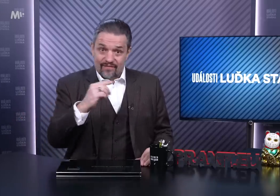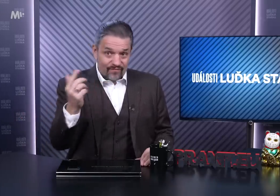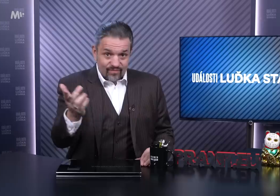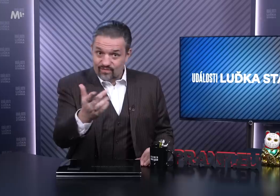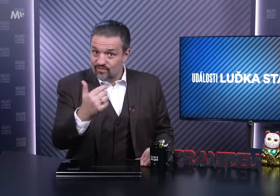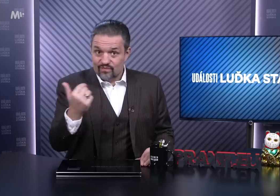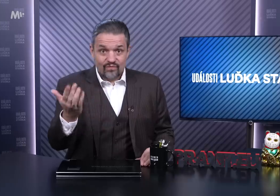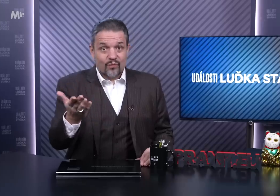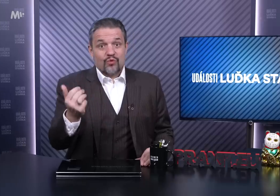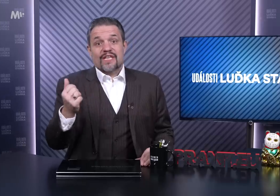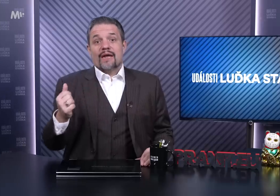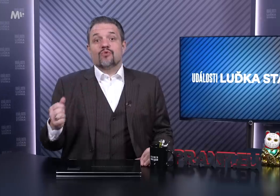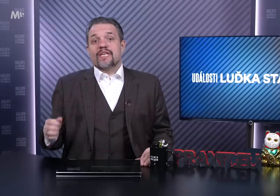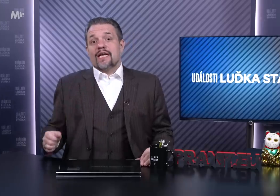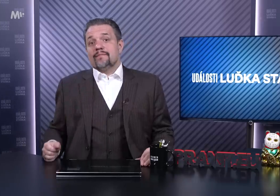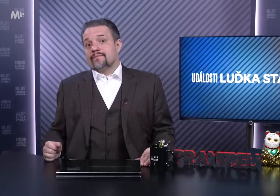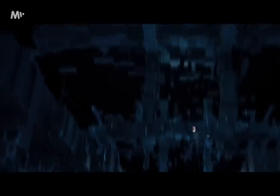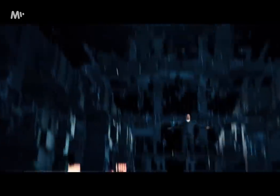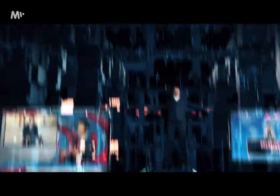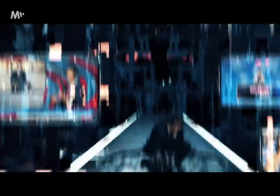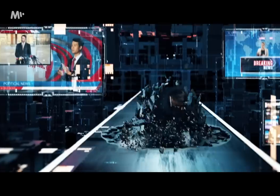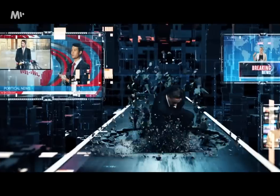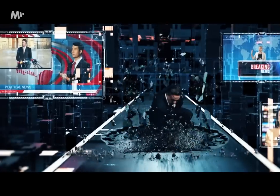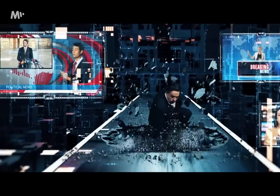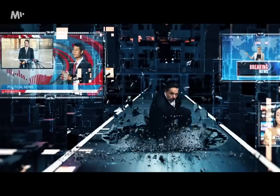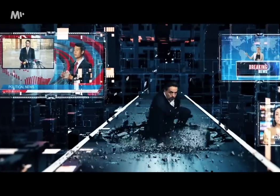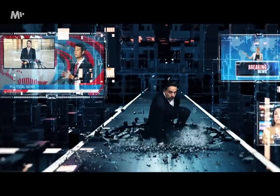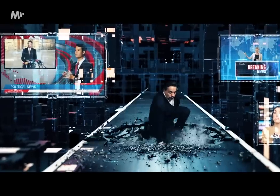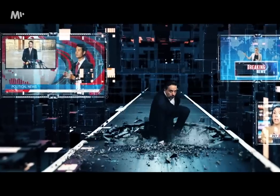vy už jste nemuseli.